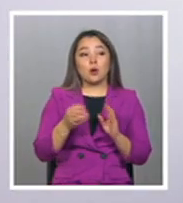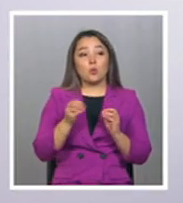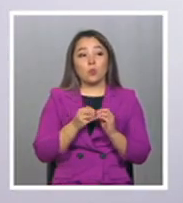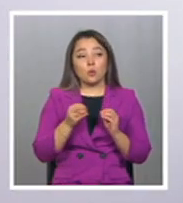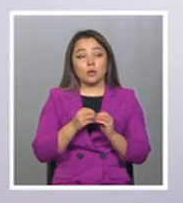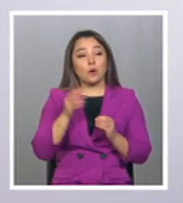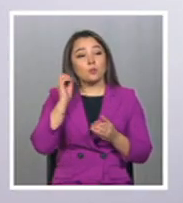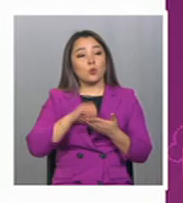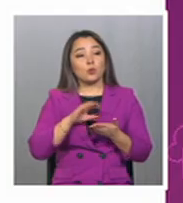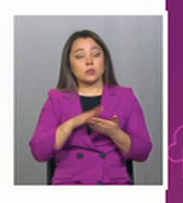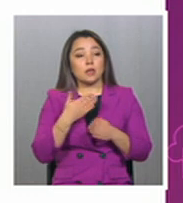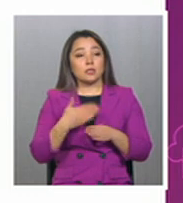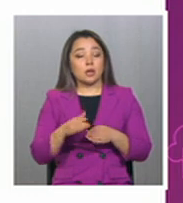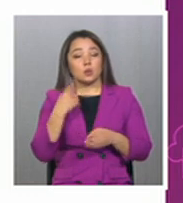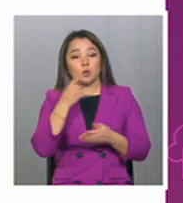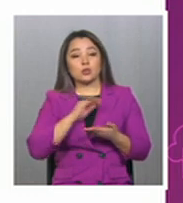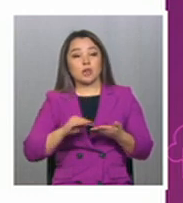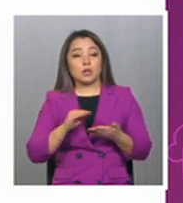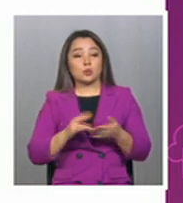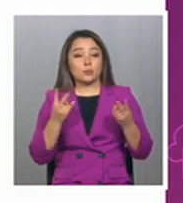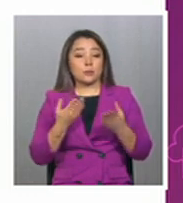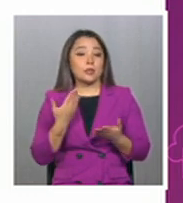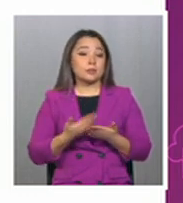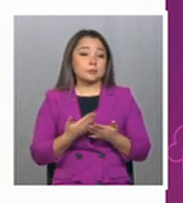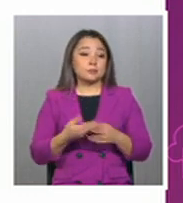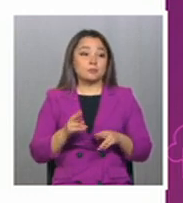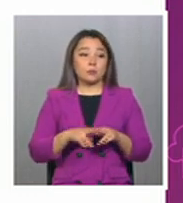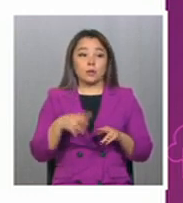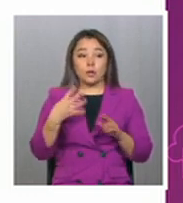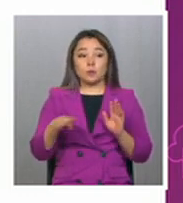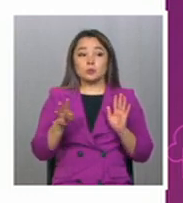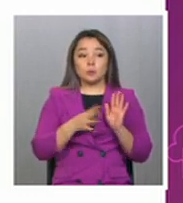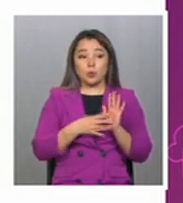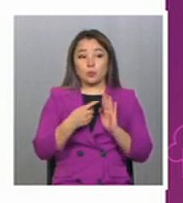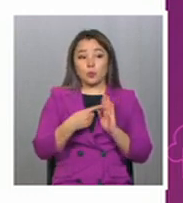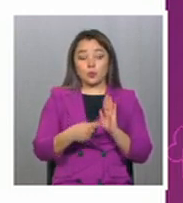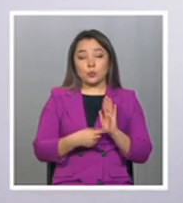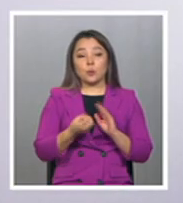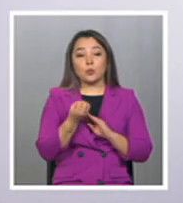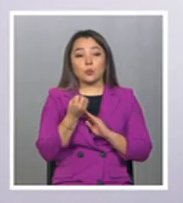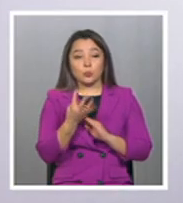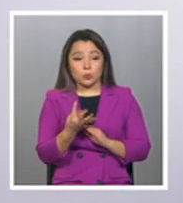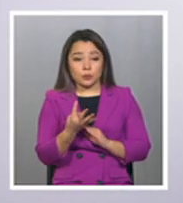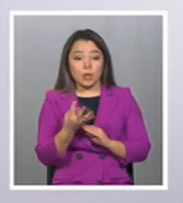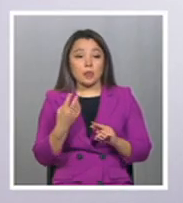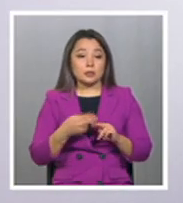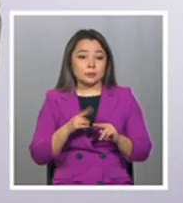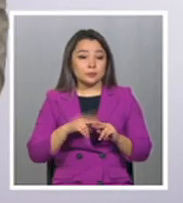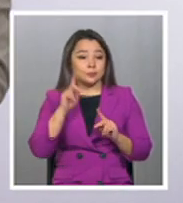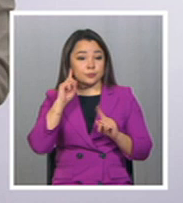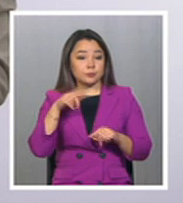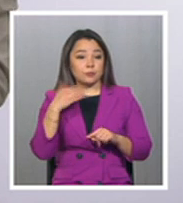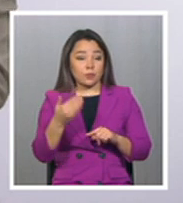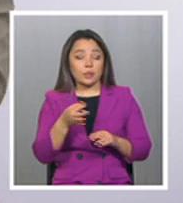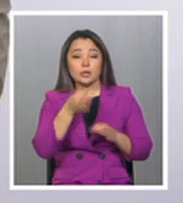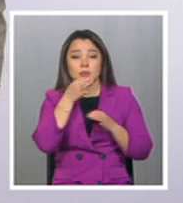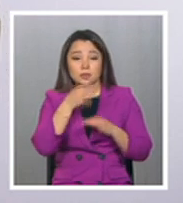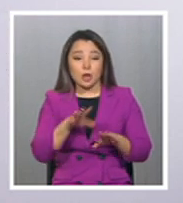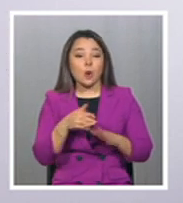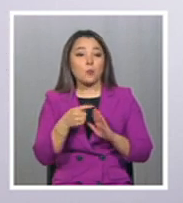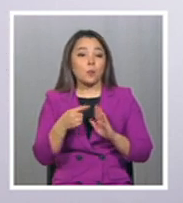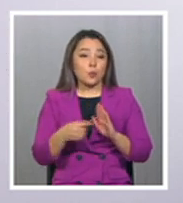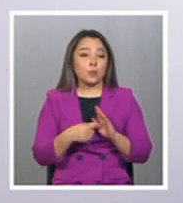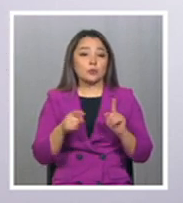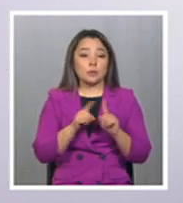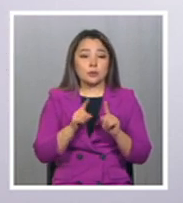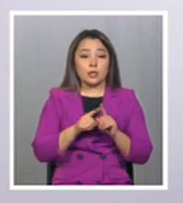түрінде жазыңыз. Мысалымыз жазайық. 49 бен 14-тің бөліндісі, біз білеміз, кез келген бөліндіні